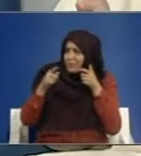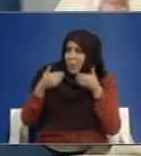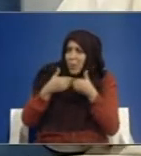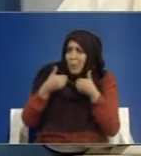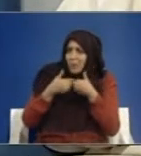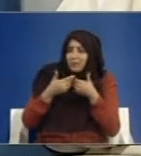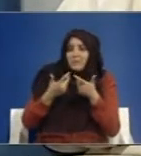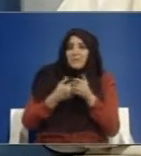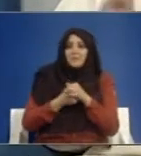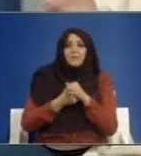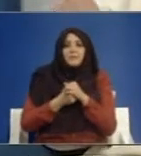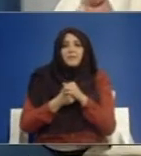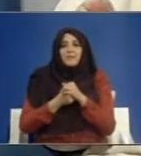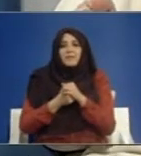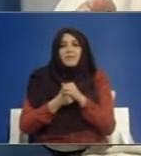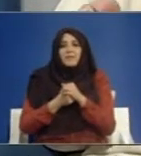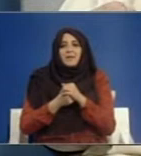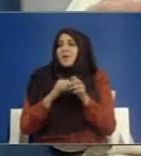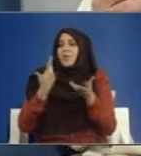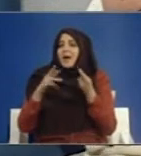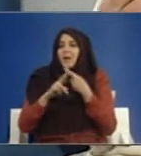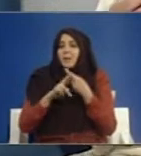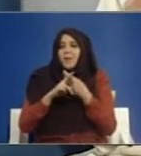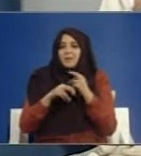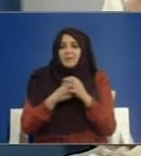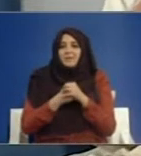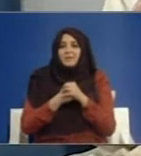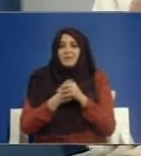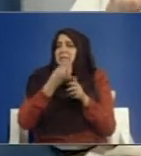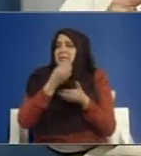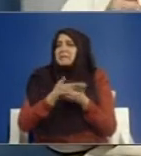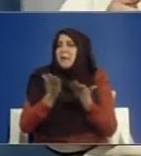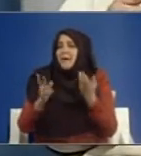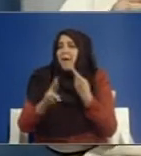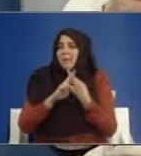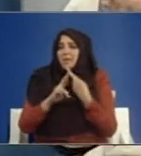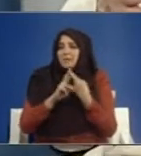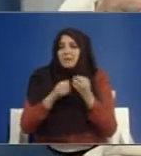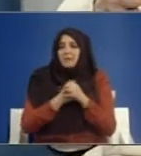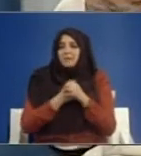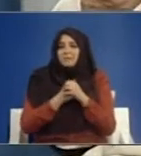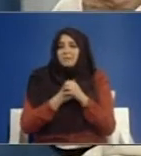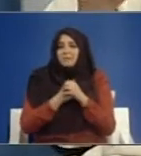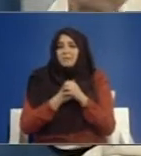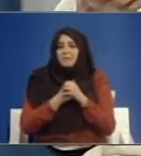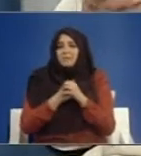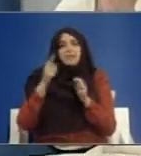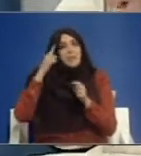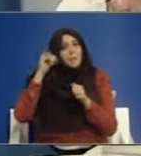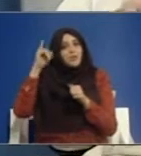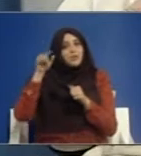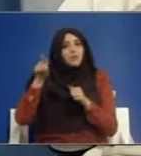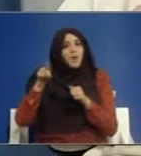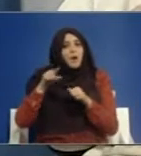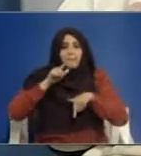الأمر. وش جاوب الصحابة رضي الله عنه؟ جواب عملي بسيط. قالوا: تمثل نفسك أنك